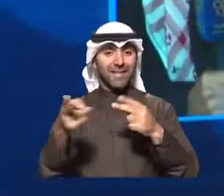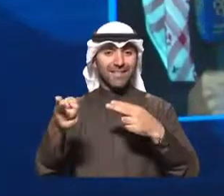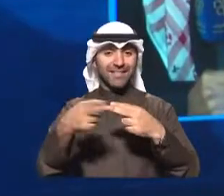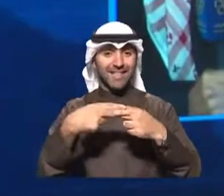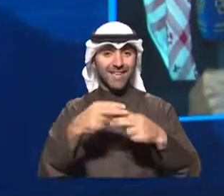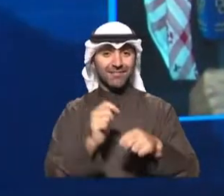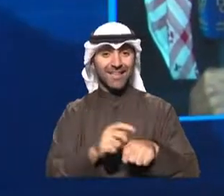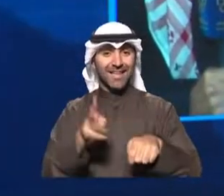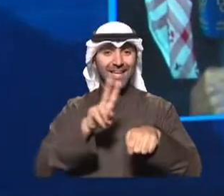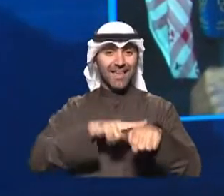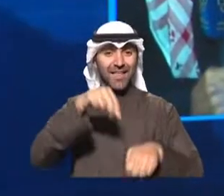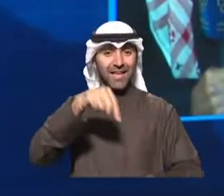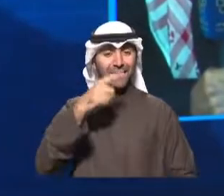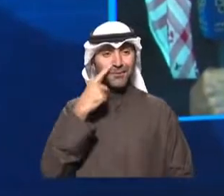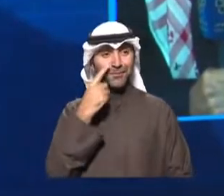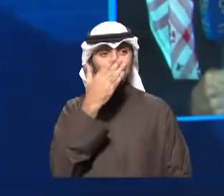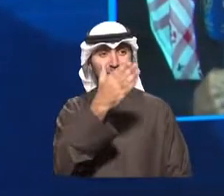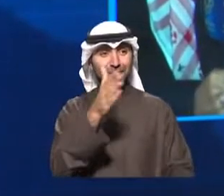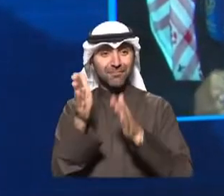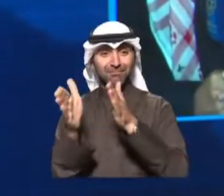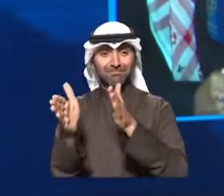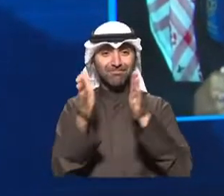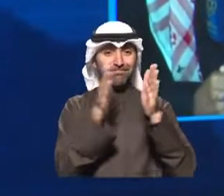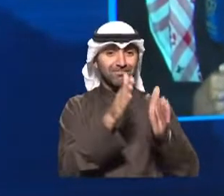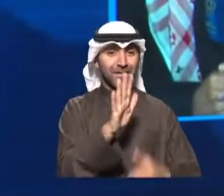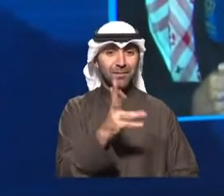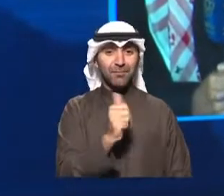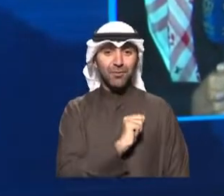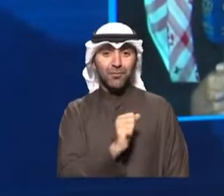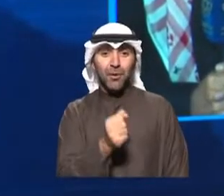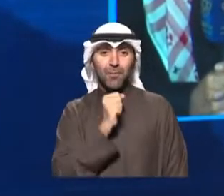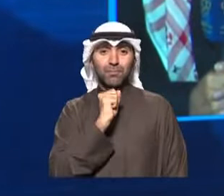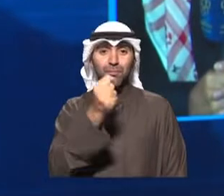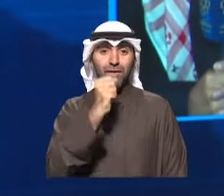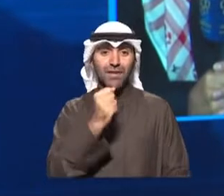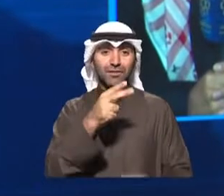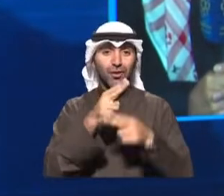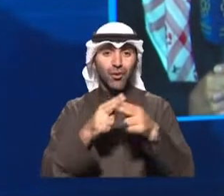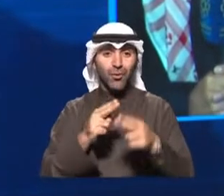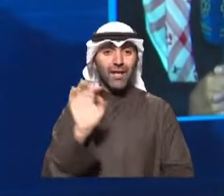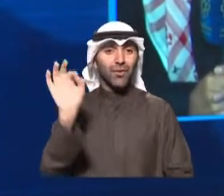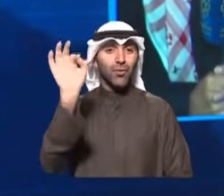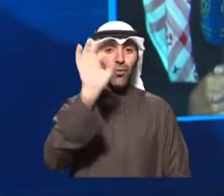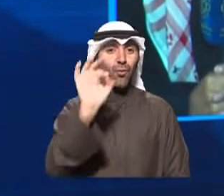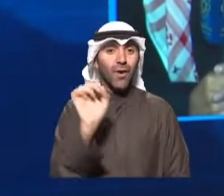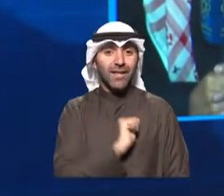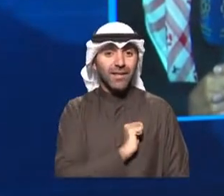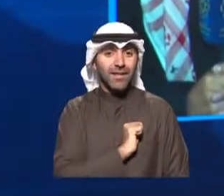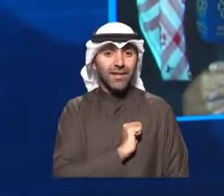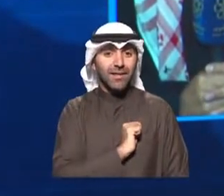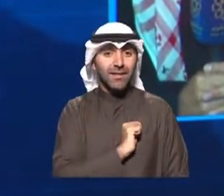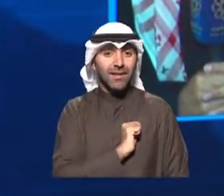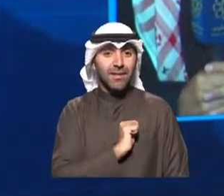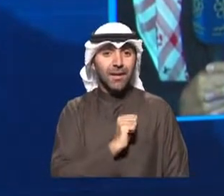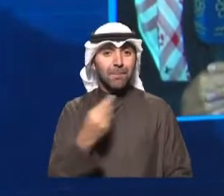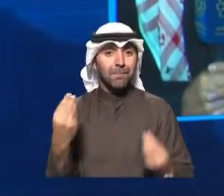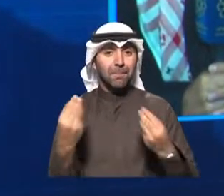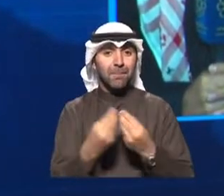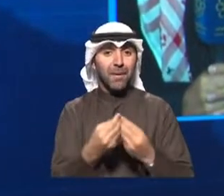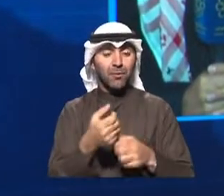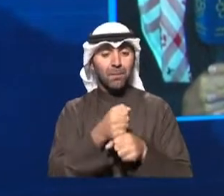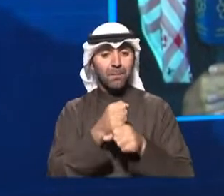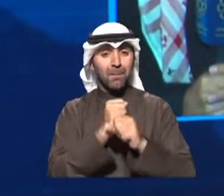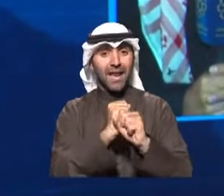وننتقل مشاهدينا مع حضراتكم إلى فهد التركي والمتواجد حاليا في محافظة حولي، حيث يرافق فريق بلدية